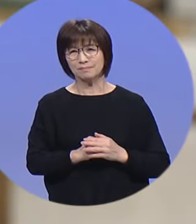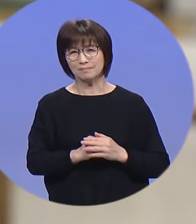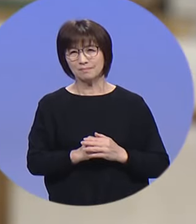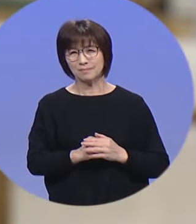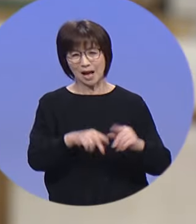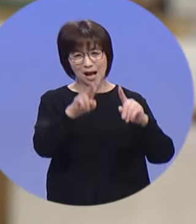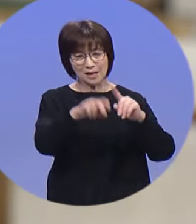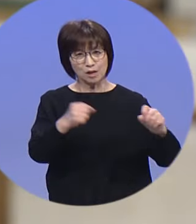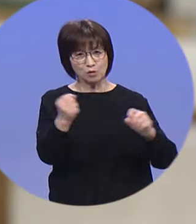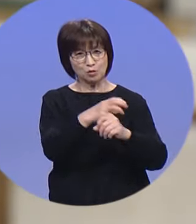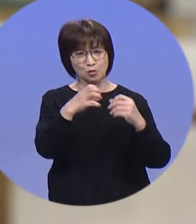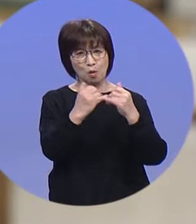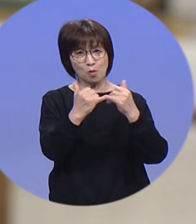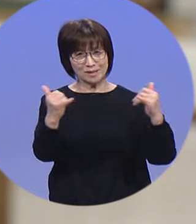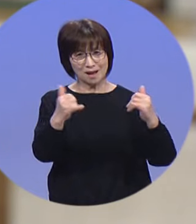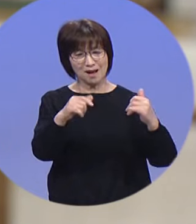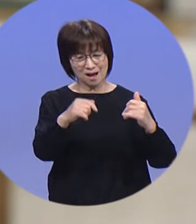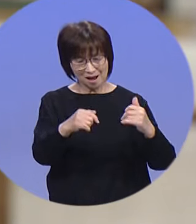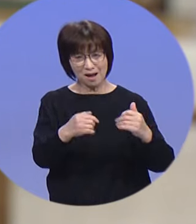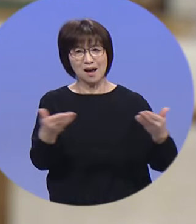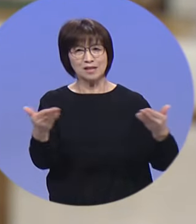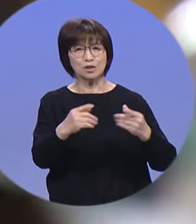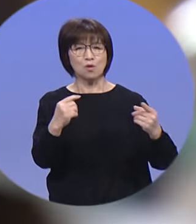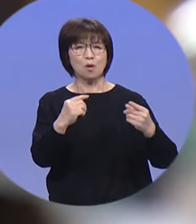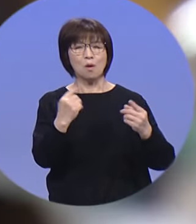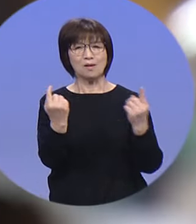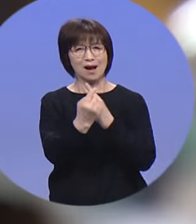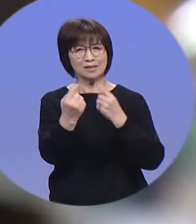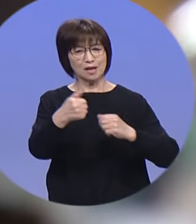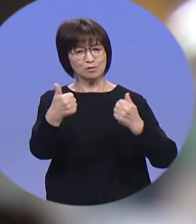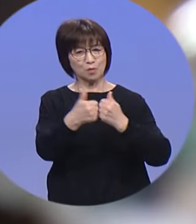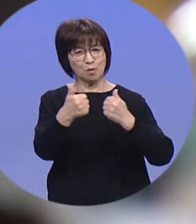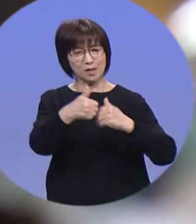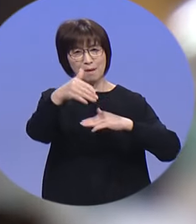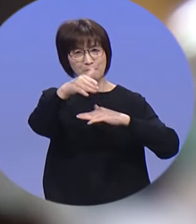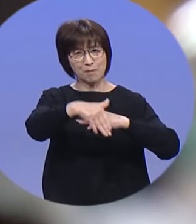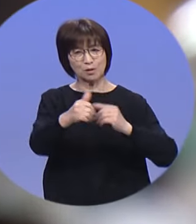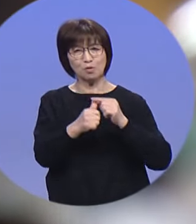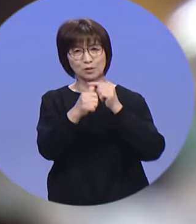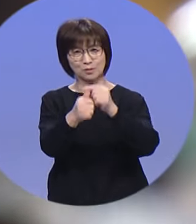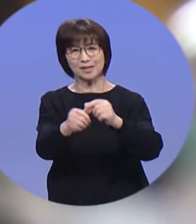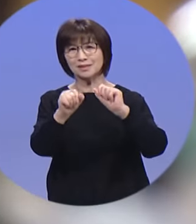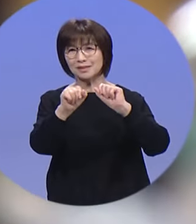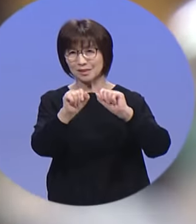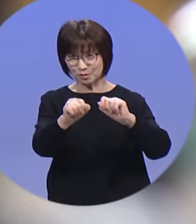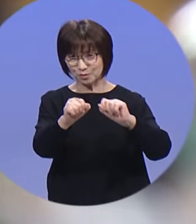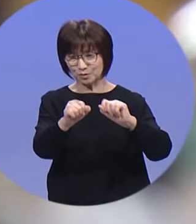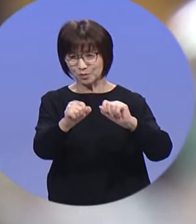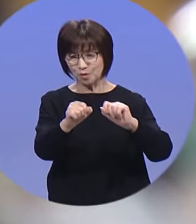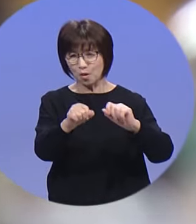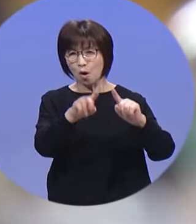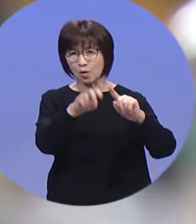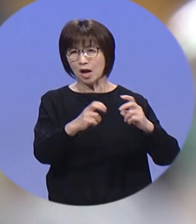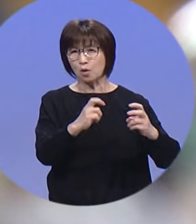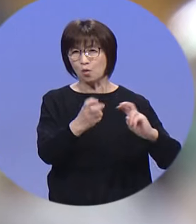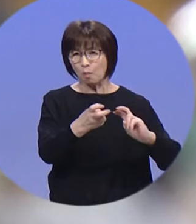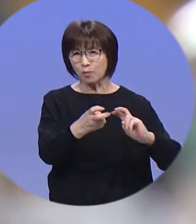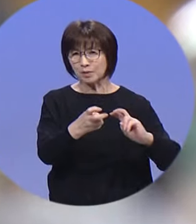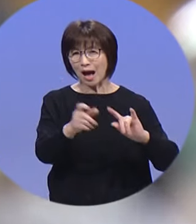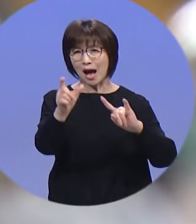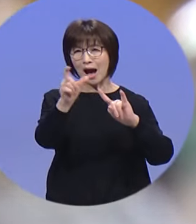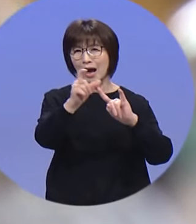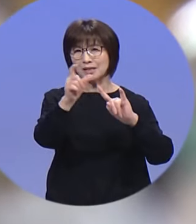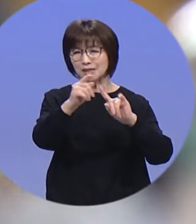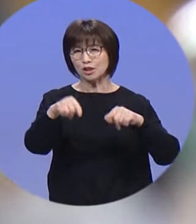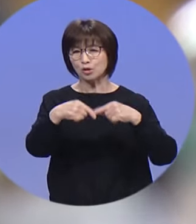介護事業者からの業務改善にかかる相談窓口を設置するとともに、介護ロボットや ICT